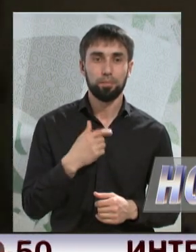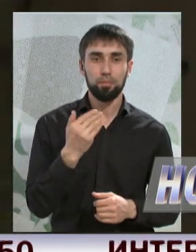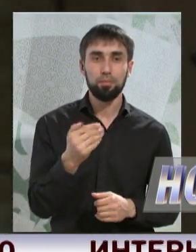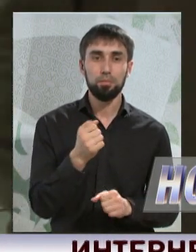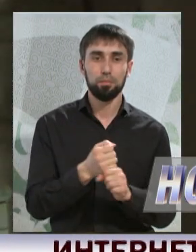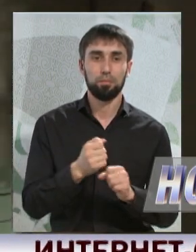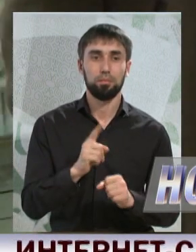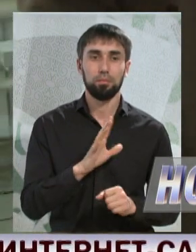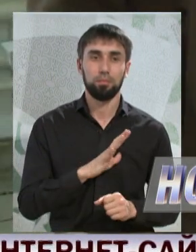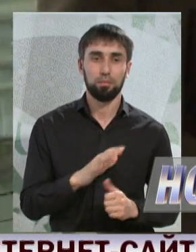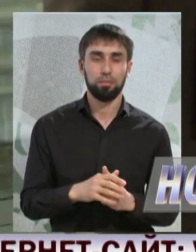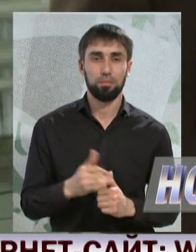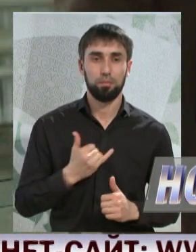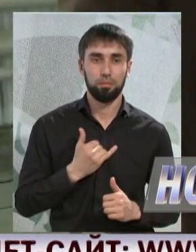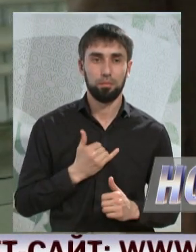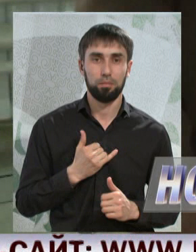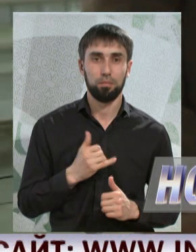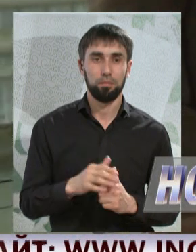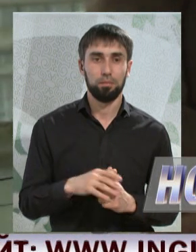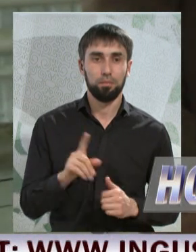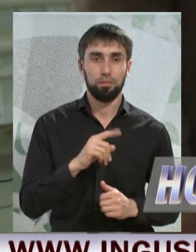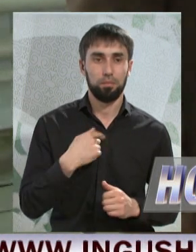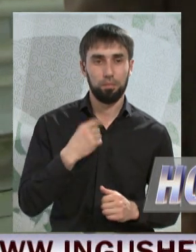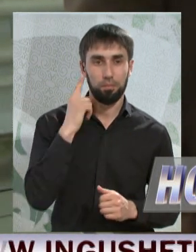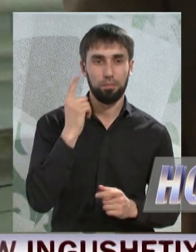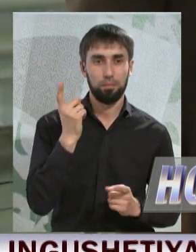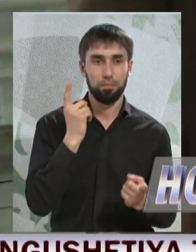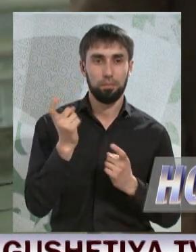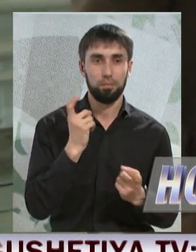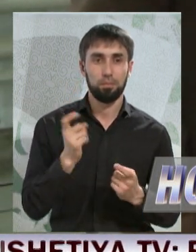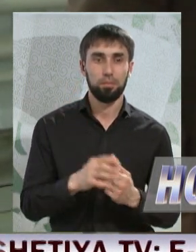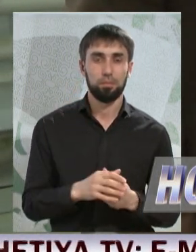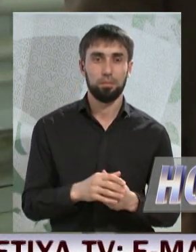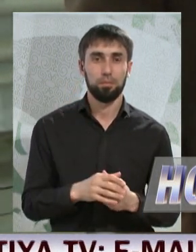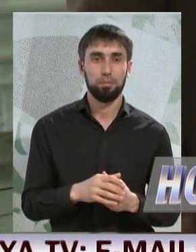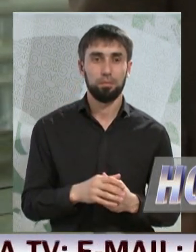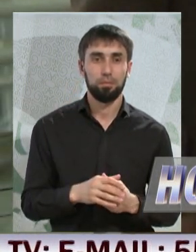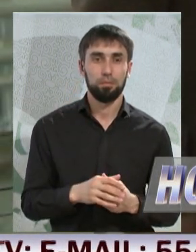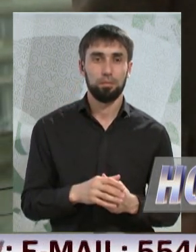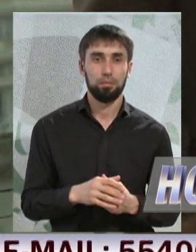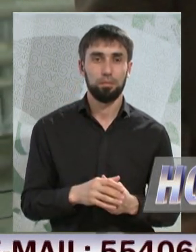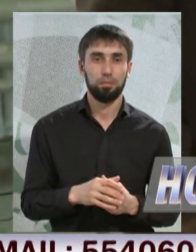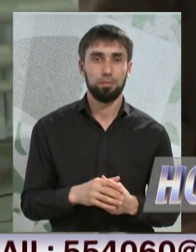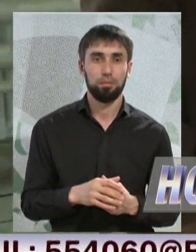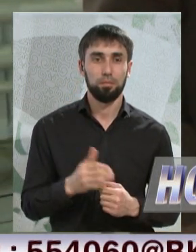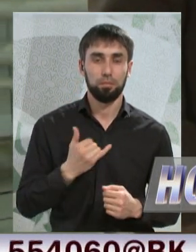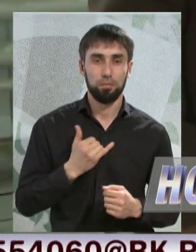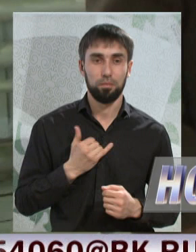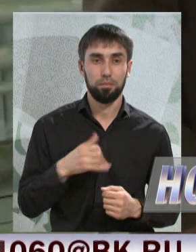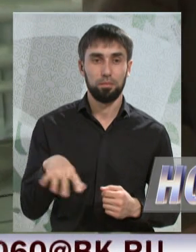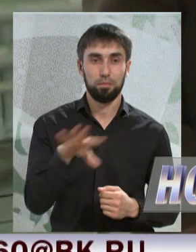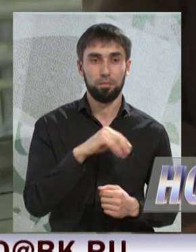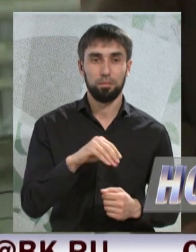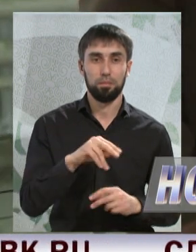разработали? У нас, по моим сведениям, значит, у нас местные люди,